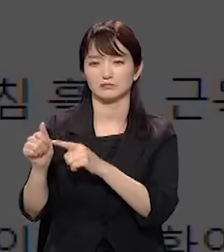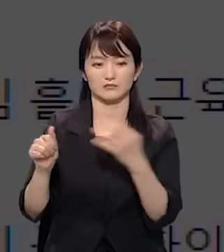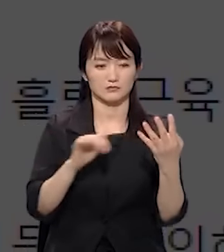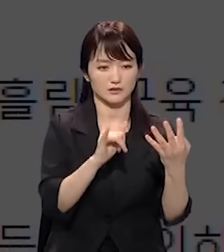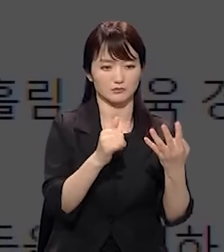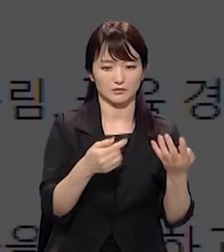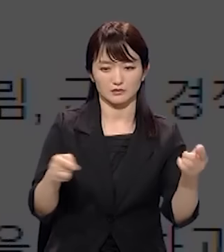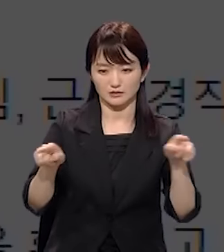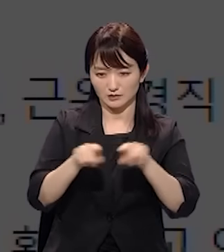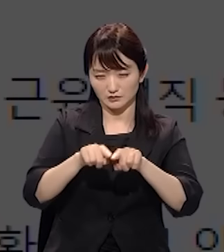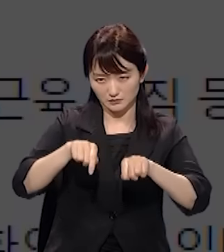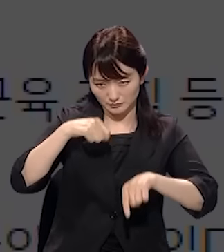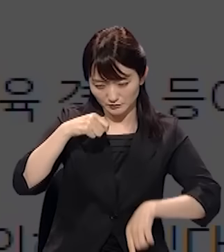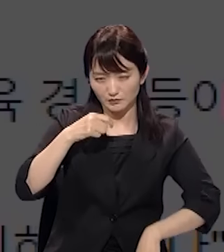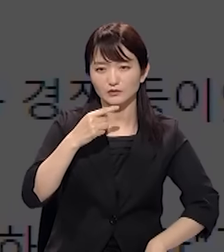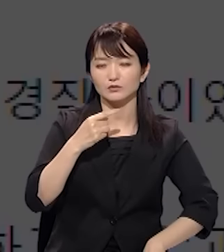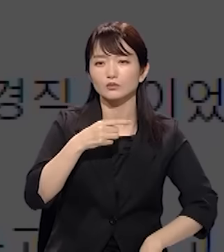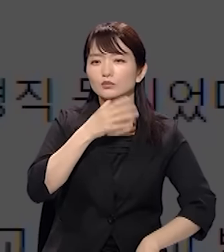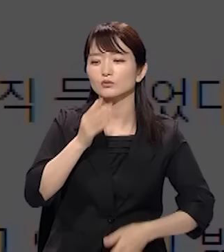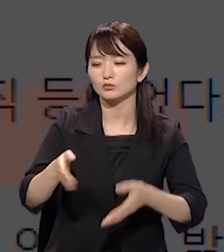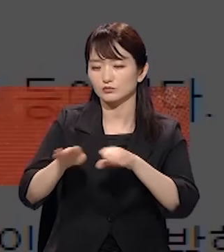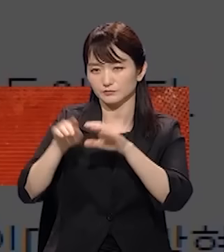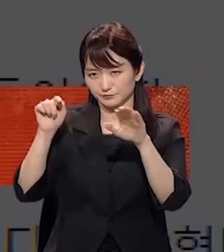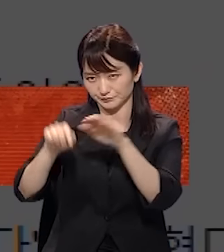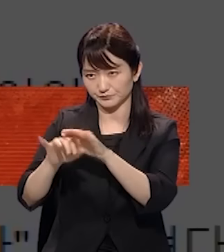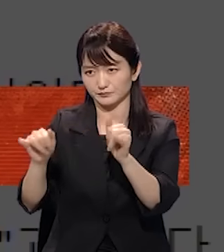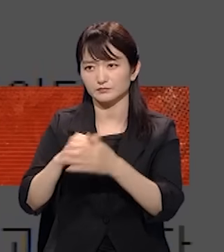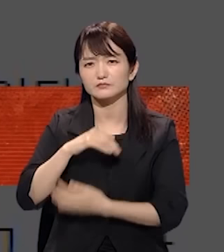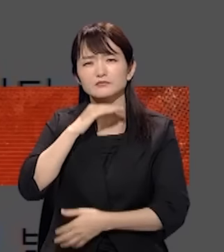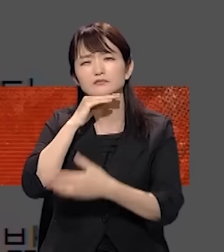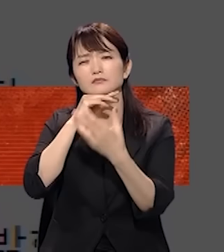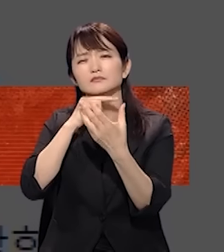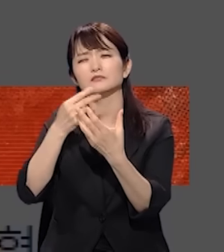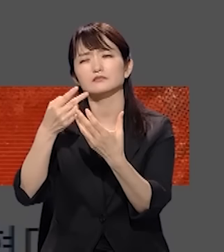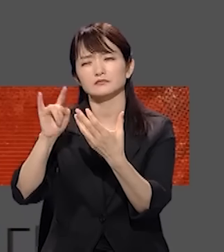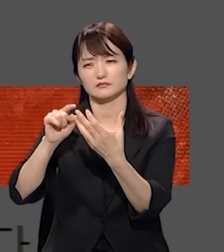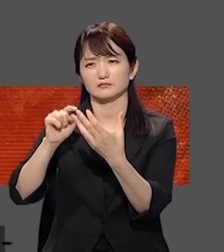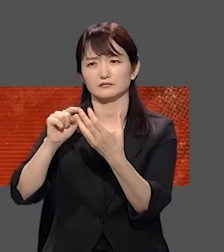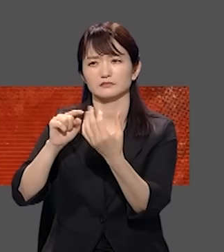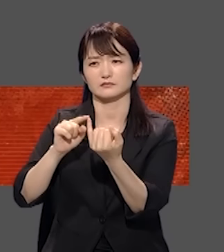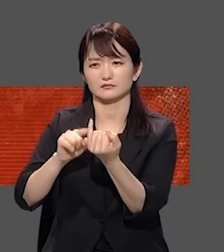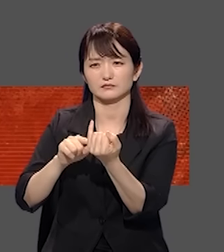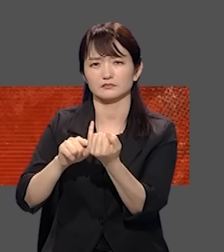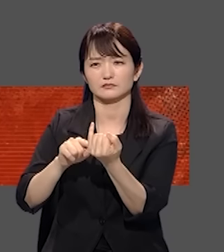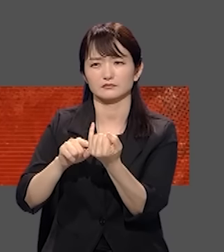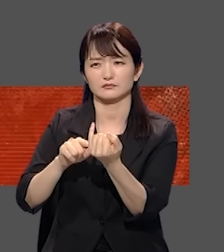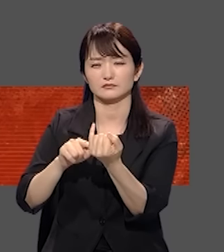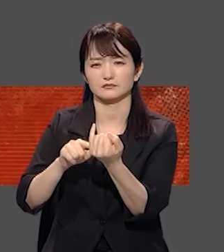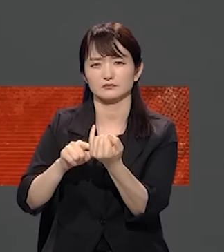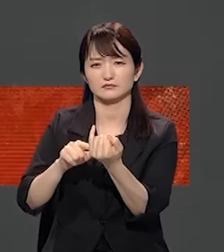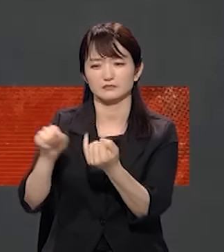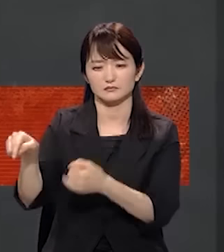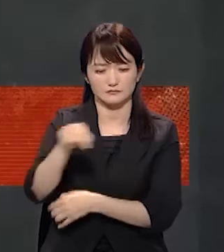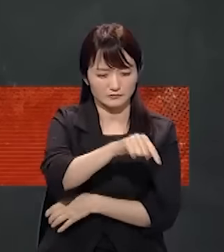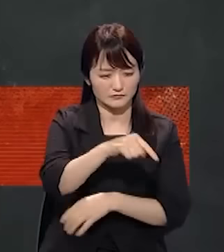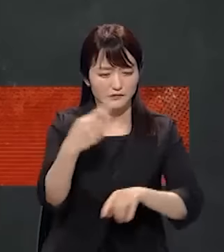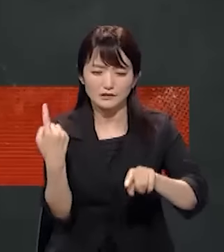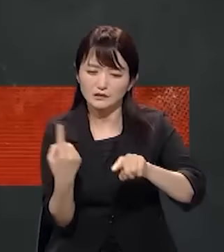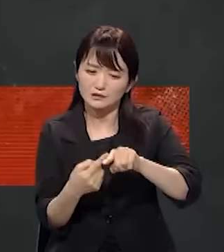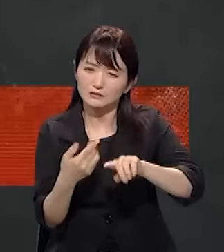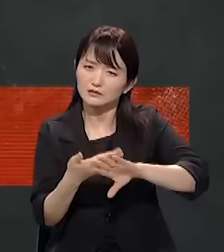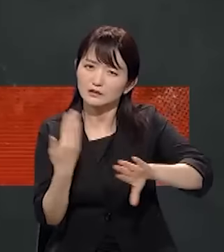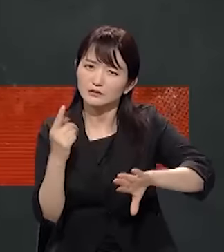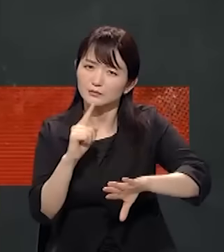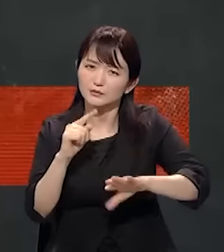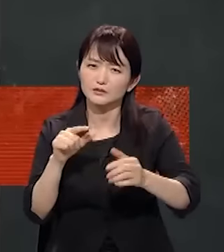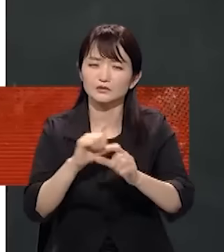같 분인데 다만 80대로 좀 고이지 않습니까 그래서 정말로 같은 상황인 건지 아니면 다른 건지 좀 경찰의